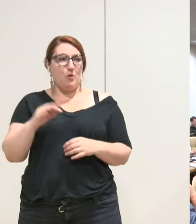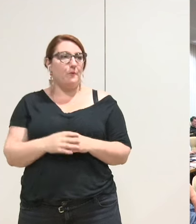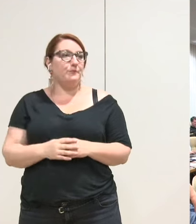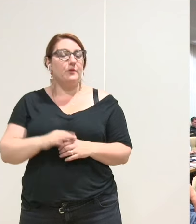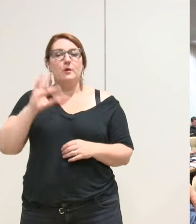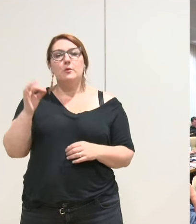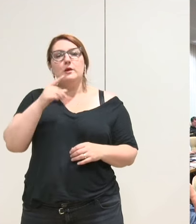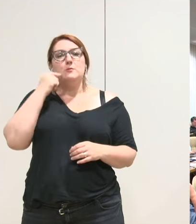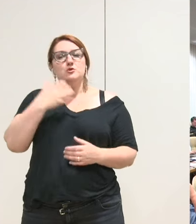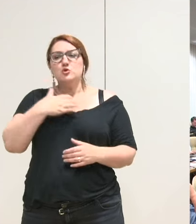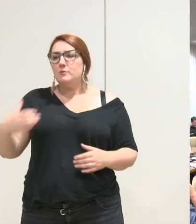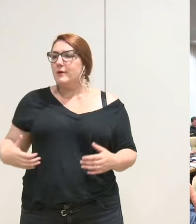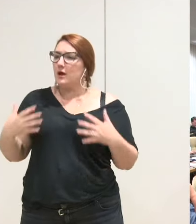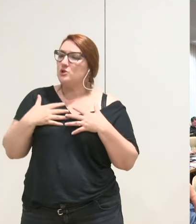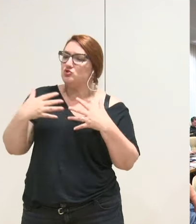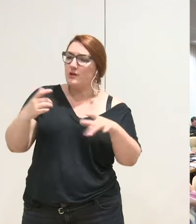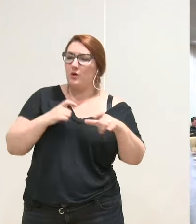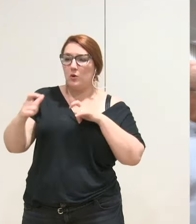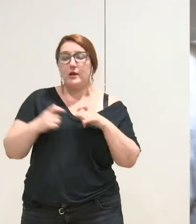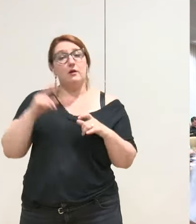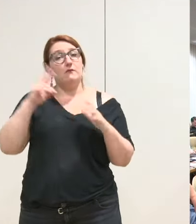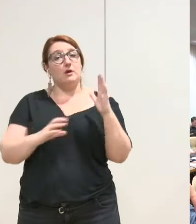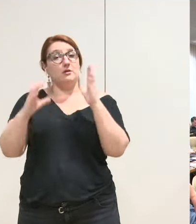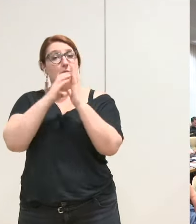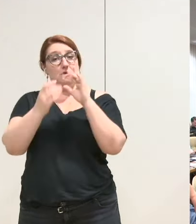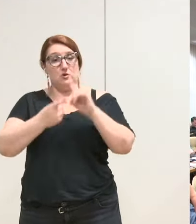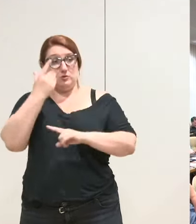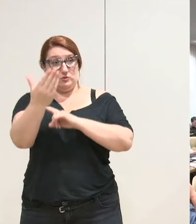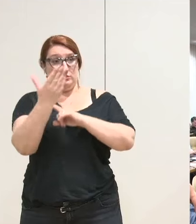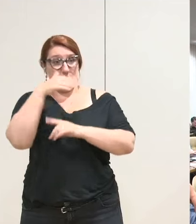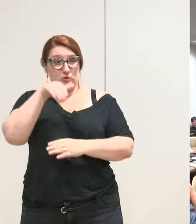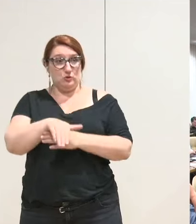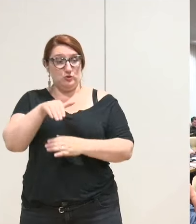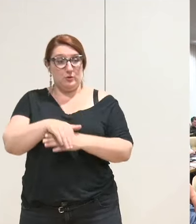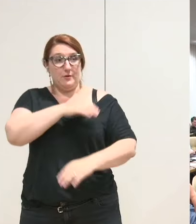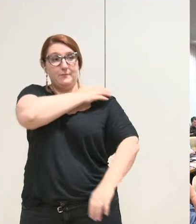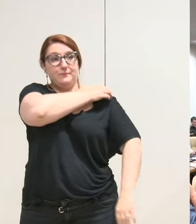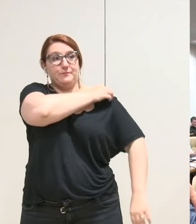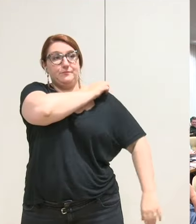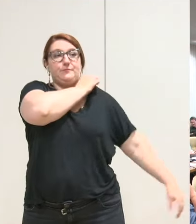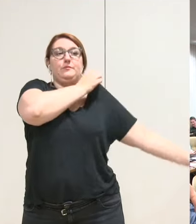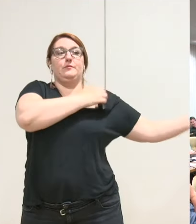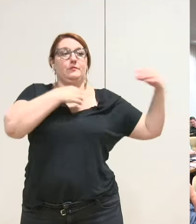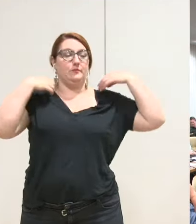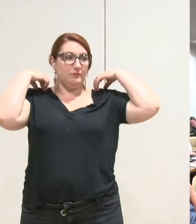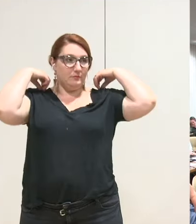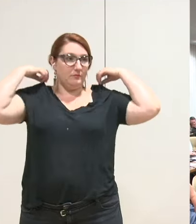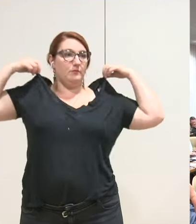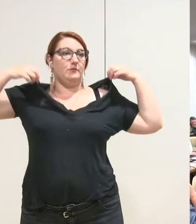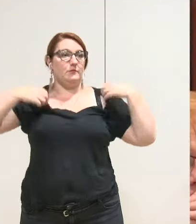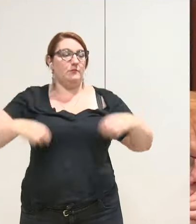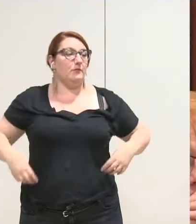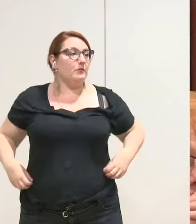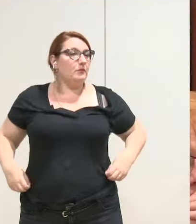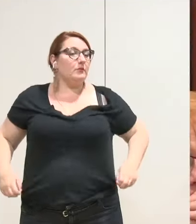oui monsieur le Maire chers collègues c'est une délibération importante qui nous est présentée ce soir elle met en œuvre vous venez madame